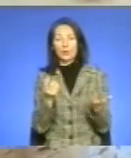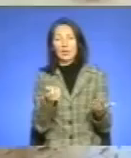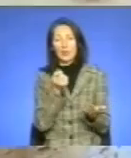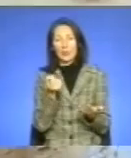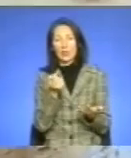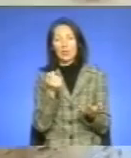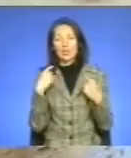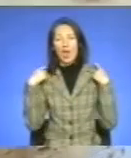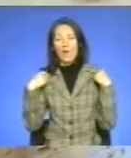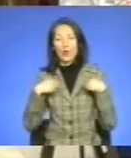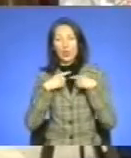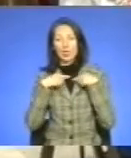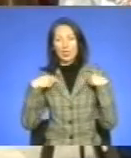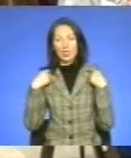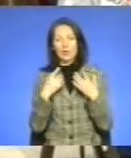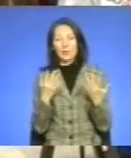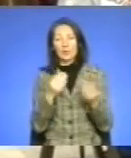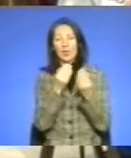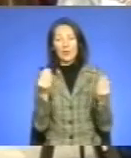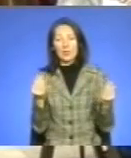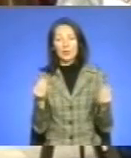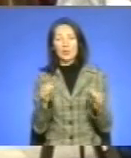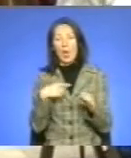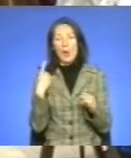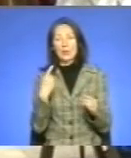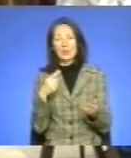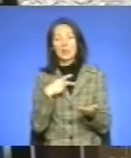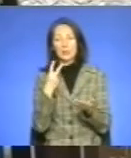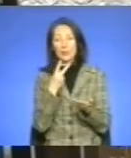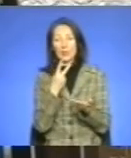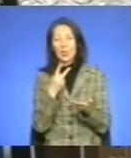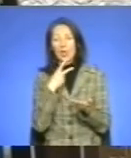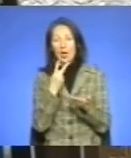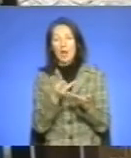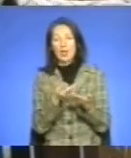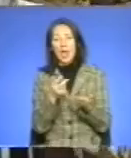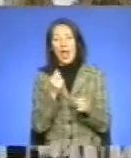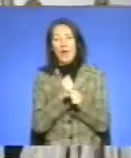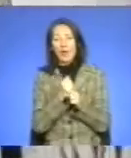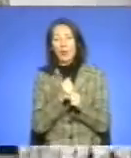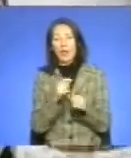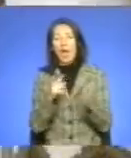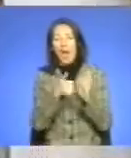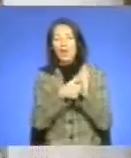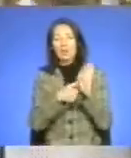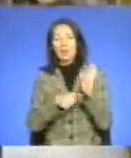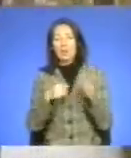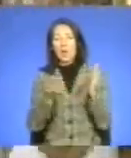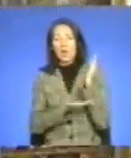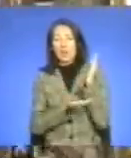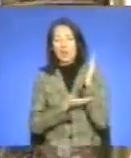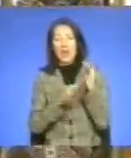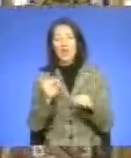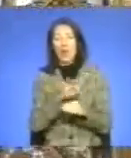дрібнички, воротнички. На виставці митці репрезентували вироби з різьблення по дереву, гончарні, вишиванки, ікони,